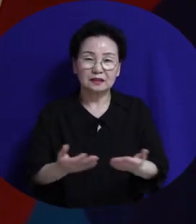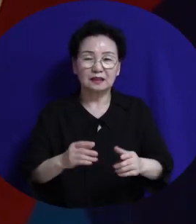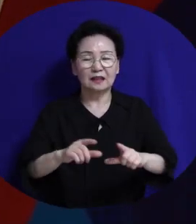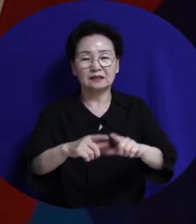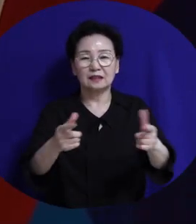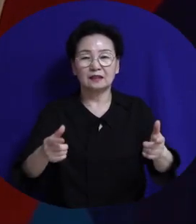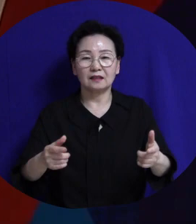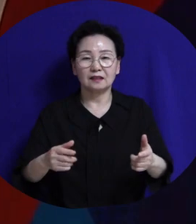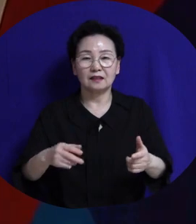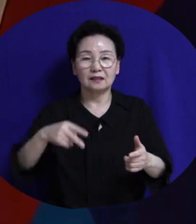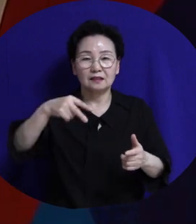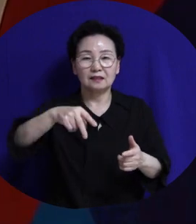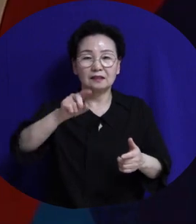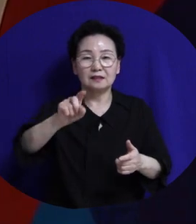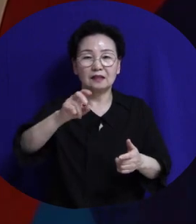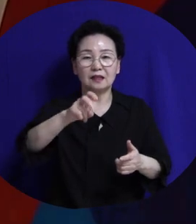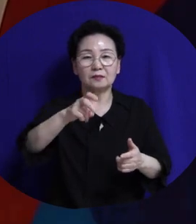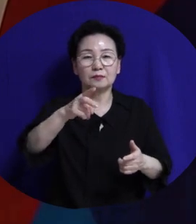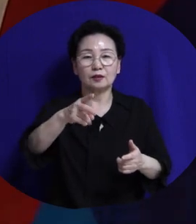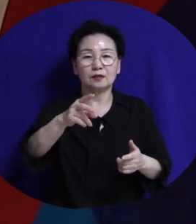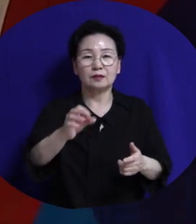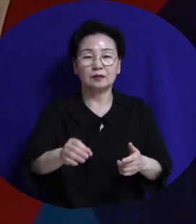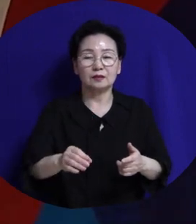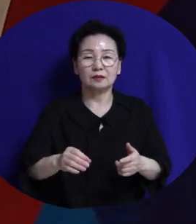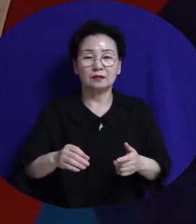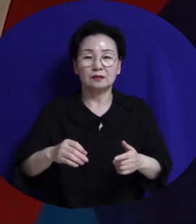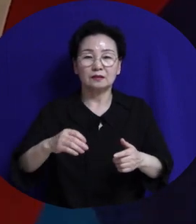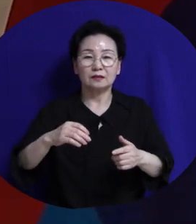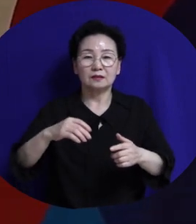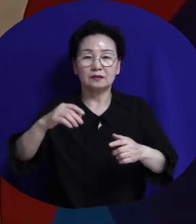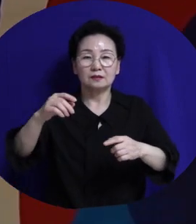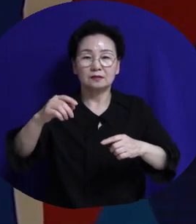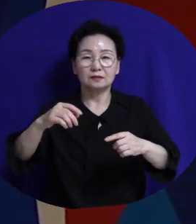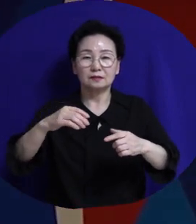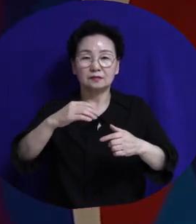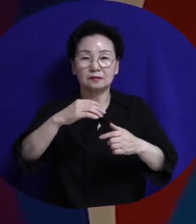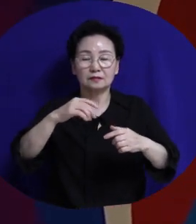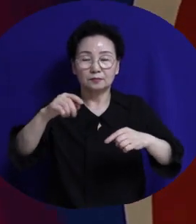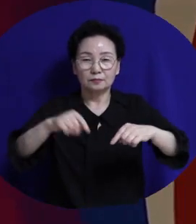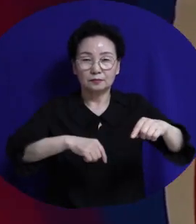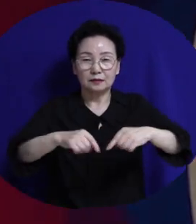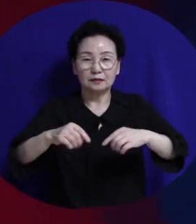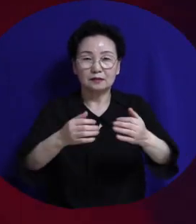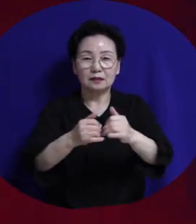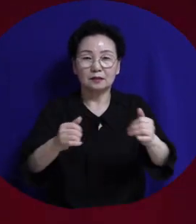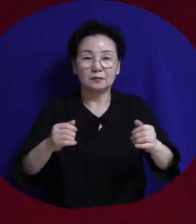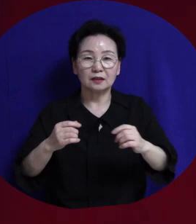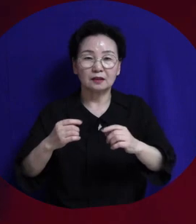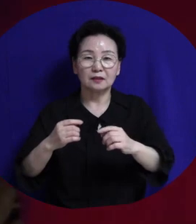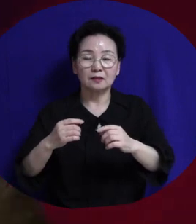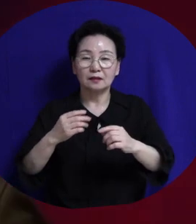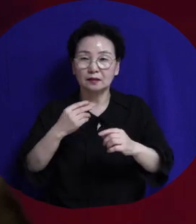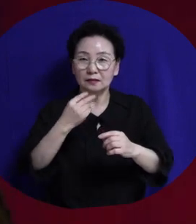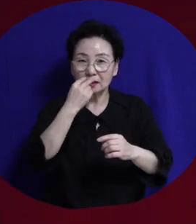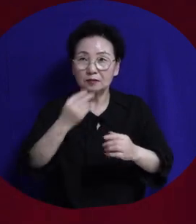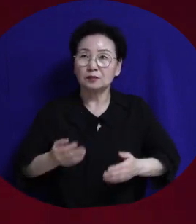사명입니다. 불이 쌌자 목숨 명자. 부리는 자의 목숨을 내놓는 게 목사의 길이라는 걸 깨닫는 모든 부리는 자가